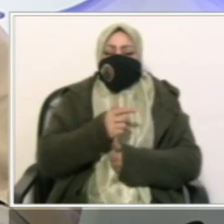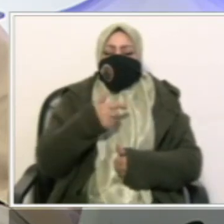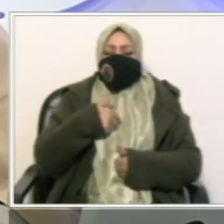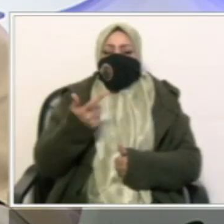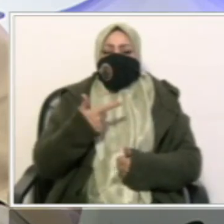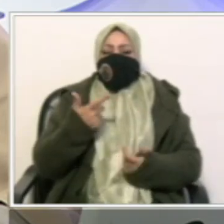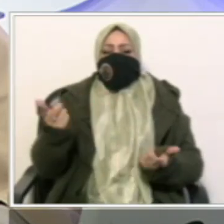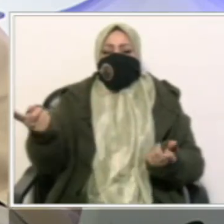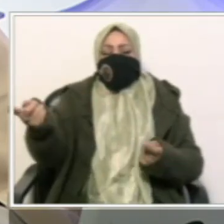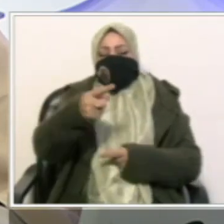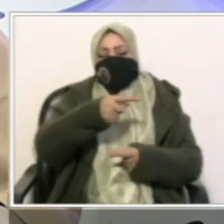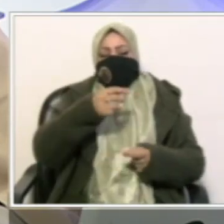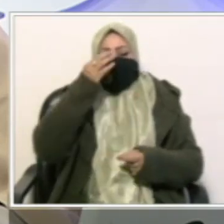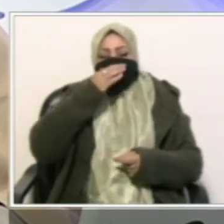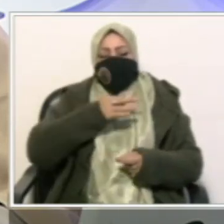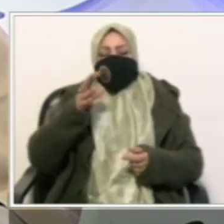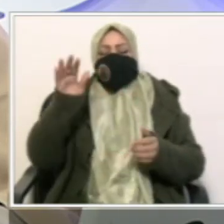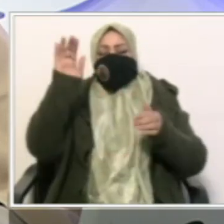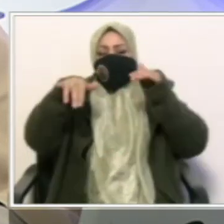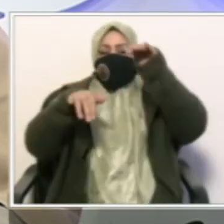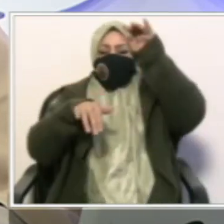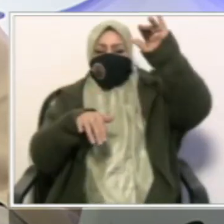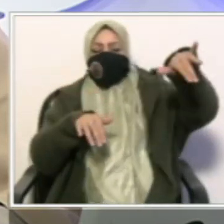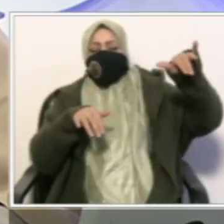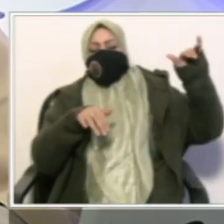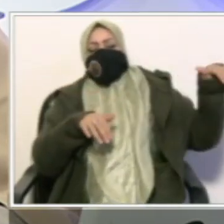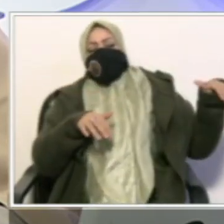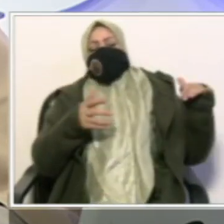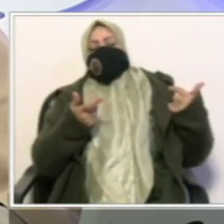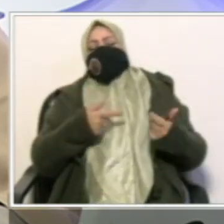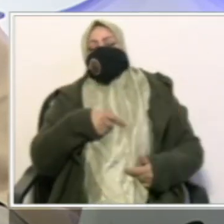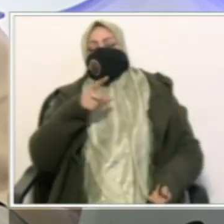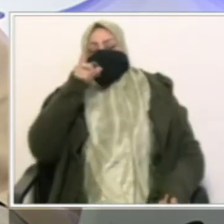فتنجر خلف هذا الأمر ولا تقطع هذا الباب ولا تقطع هذا السبيل،